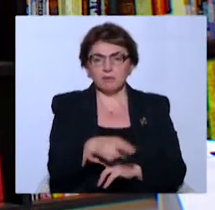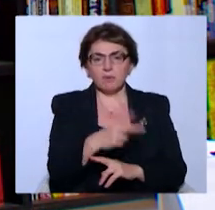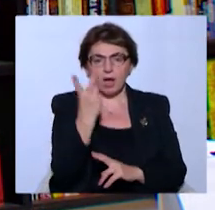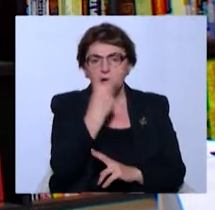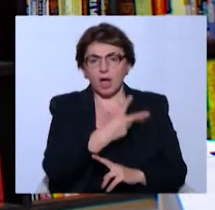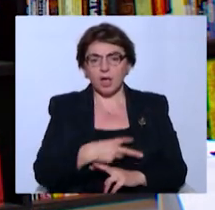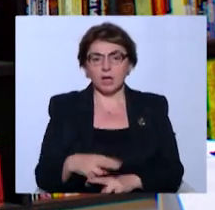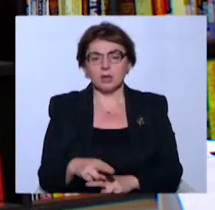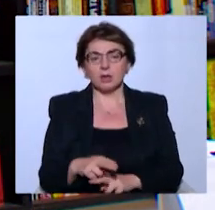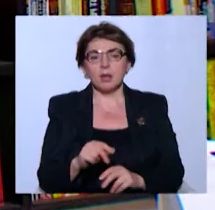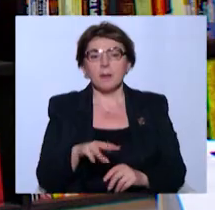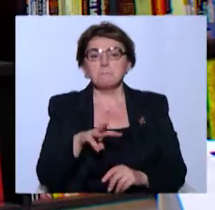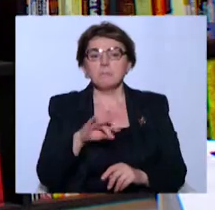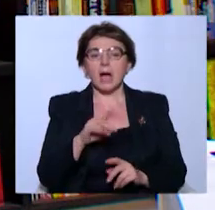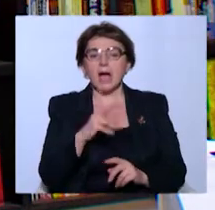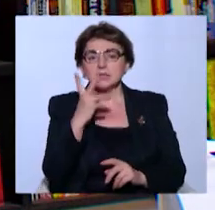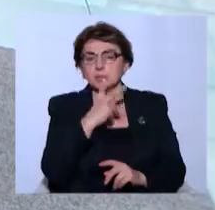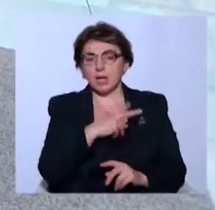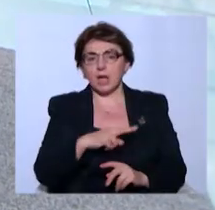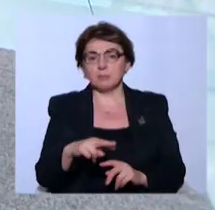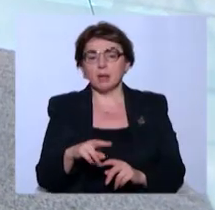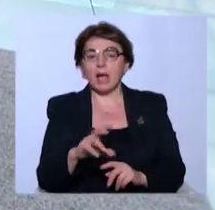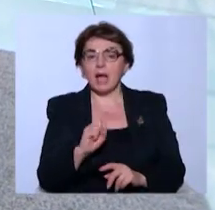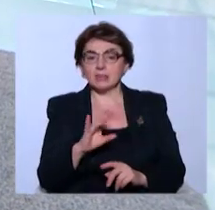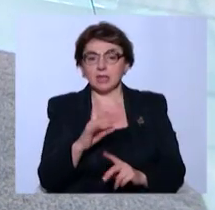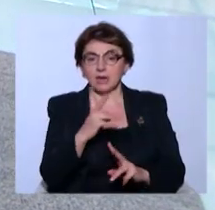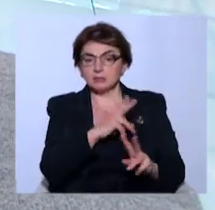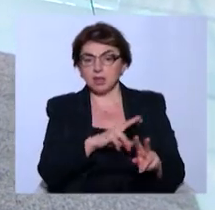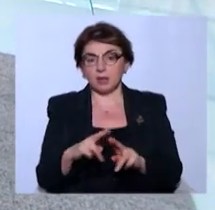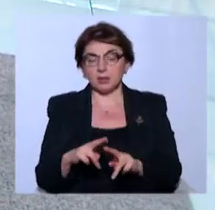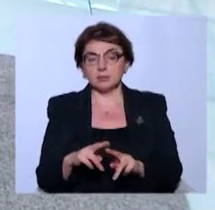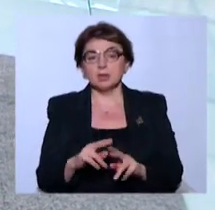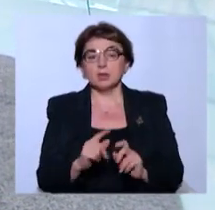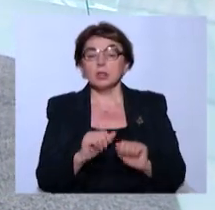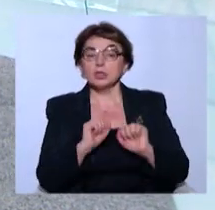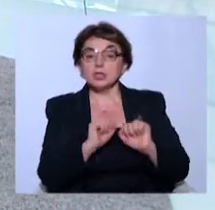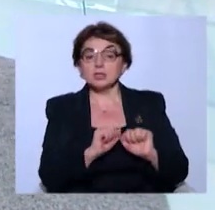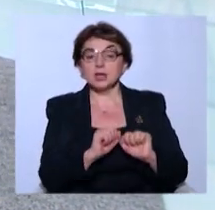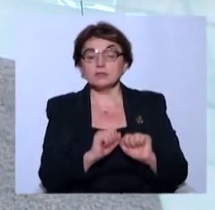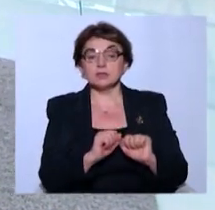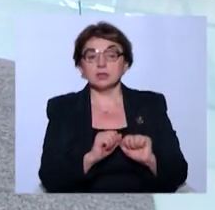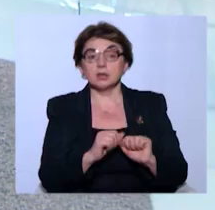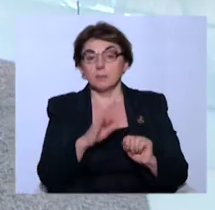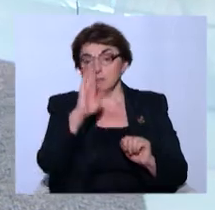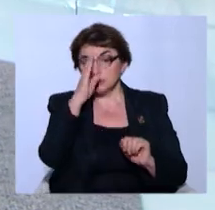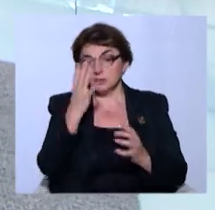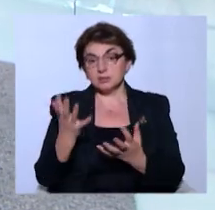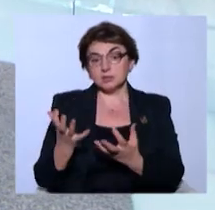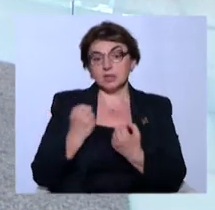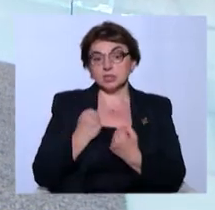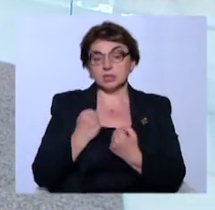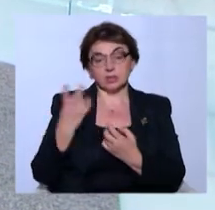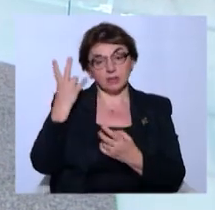რას ნიშნავს, რა არის ფიზიოლოგიური შეგუებულობა? ფიზიოლოგიური შეგუებულობა საფუძვლად უდევს ორგანიზმში